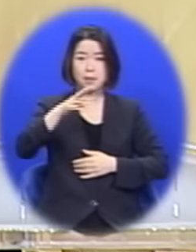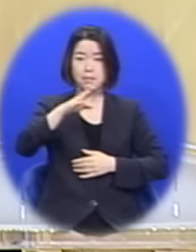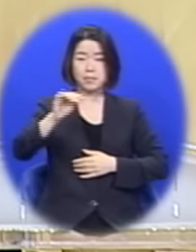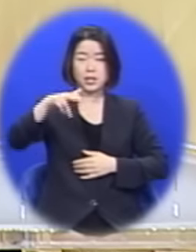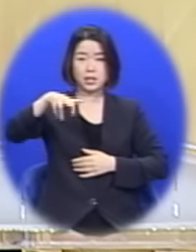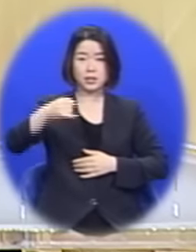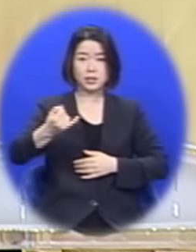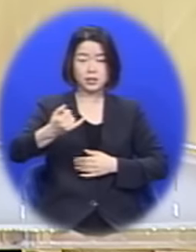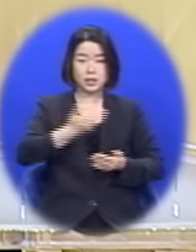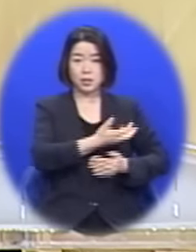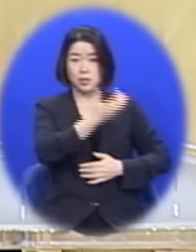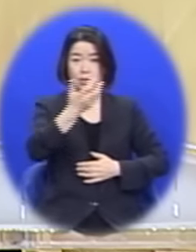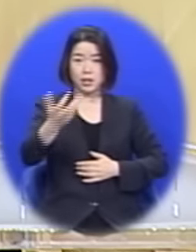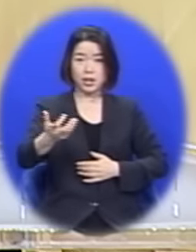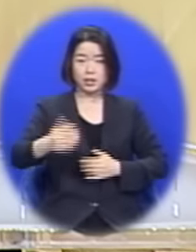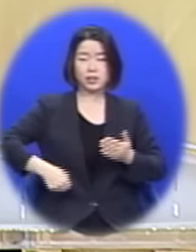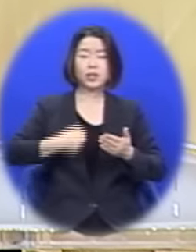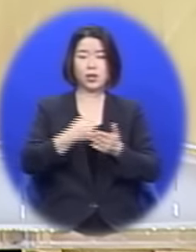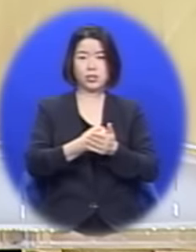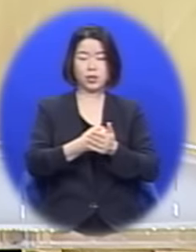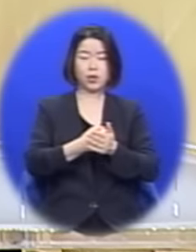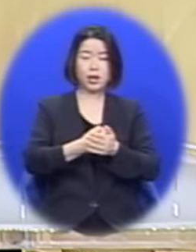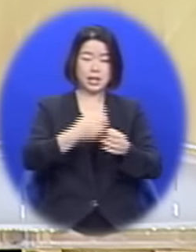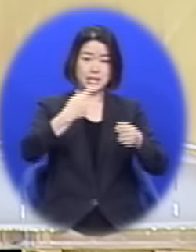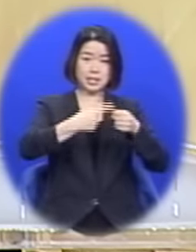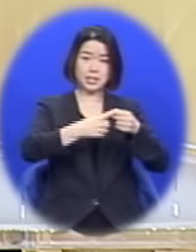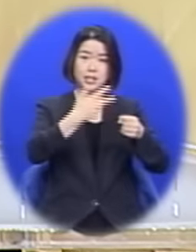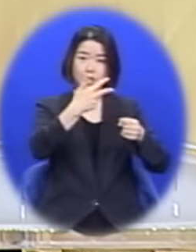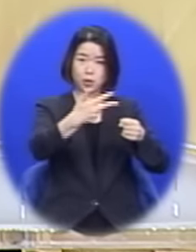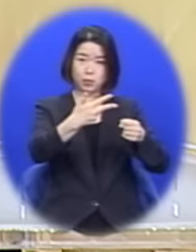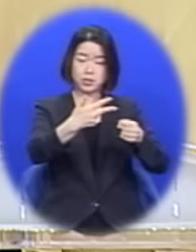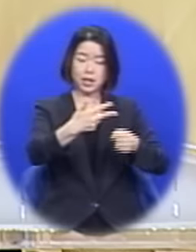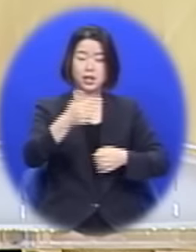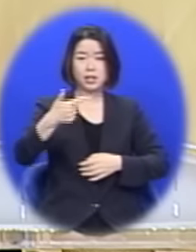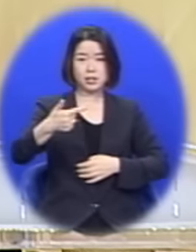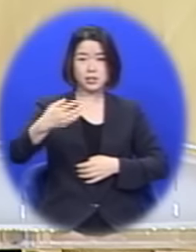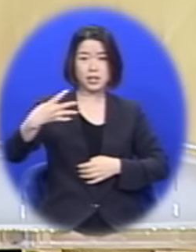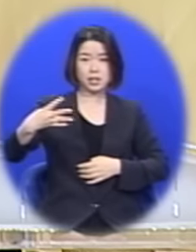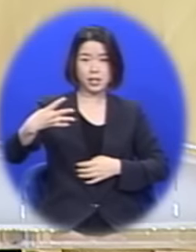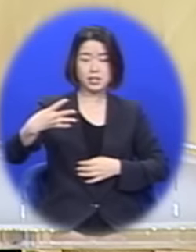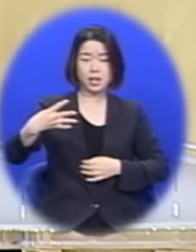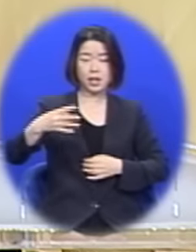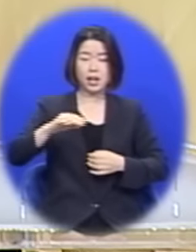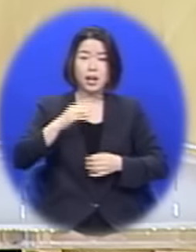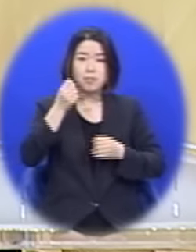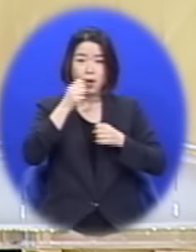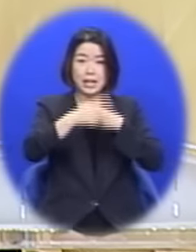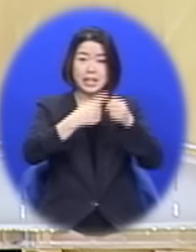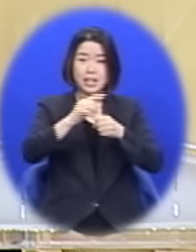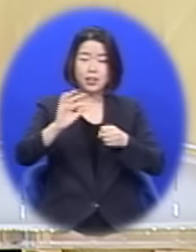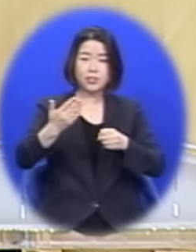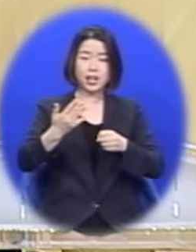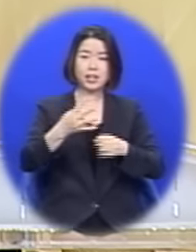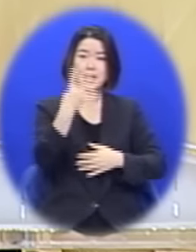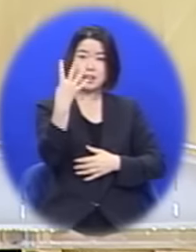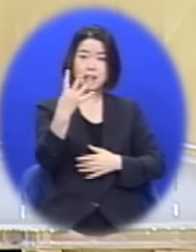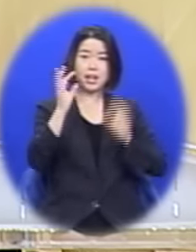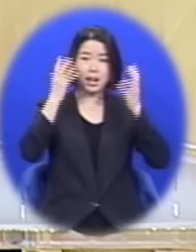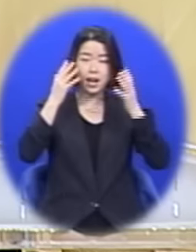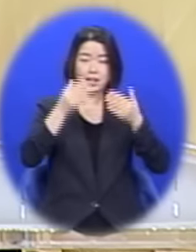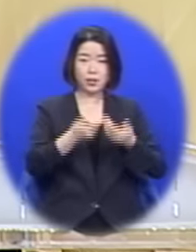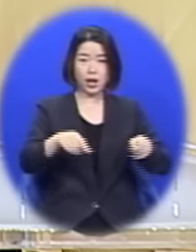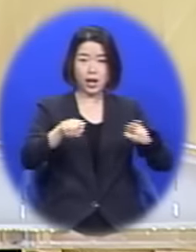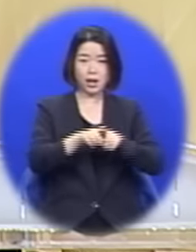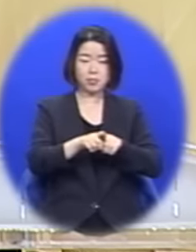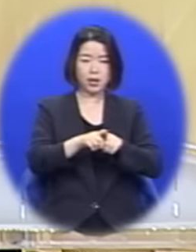했습니다. 7살 첫째 아이부터 6살, 4살, 이제 돌 지난 막내까지 4명의 어린아이들을 데리고